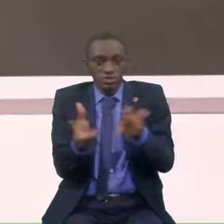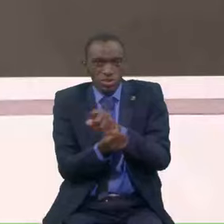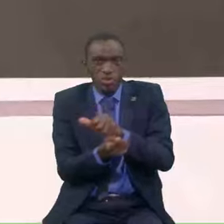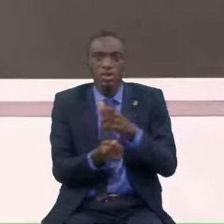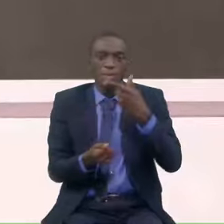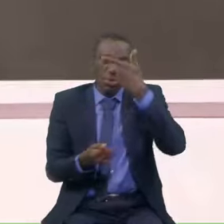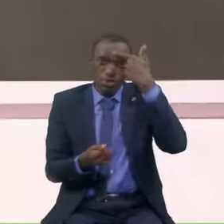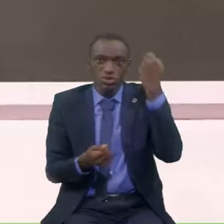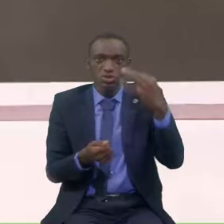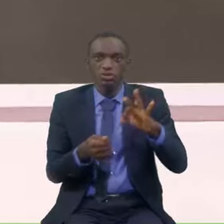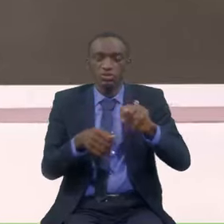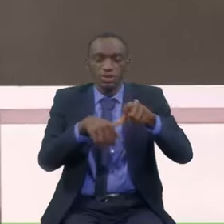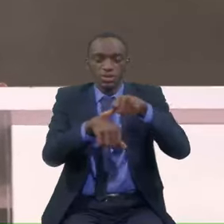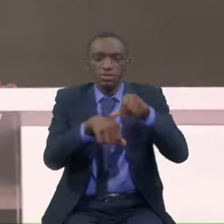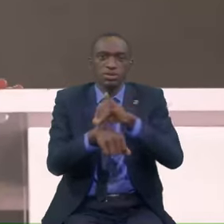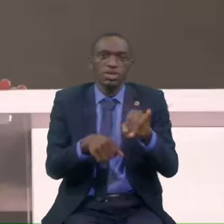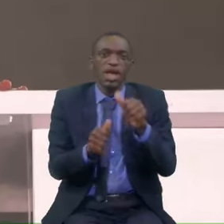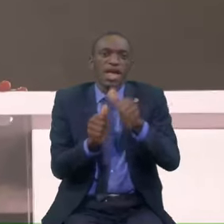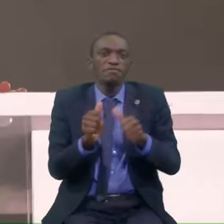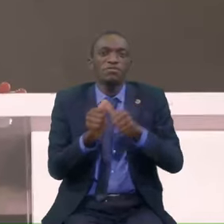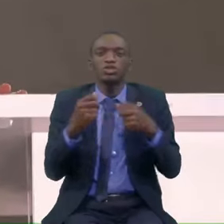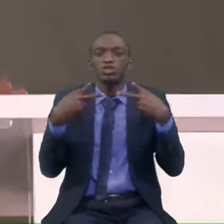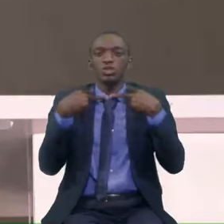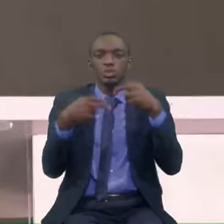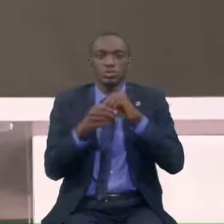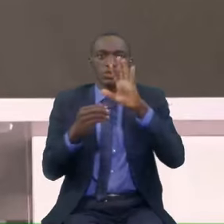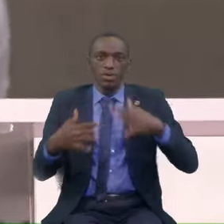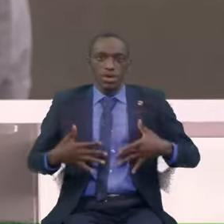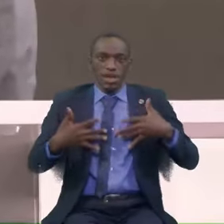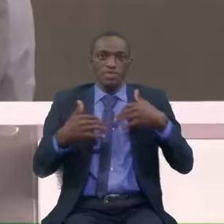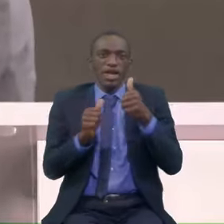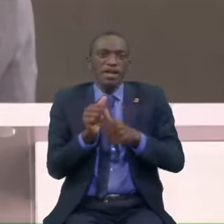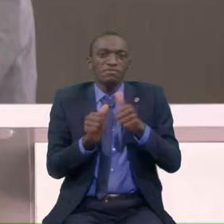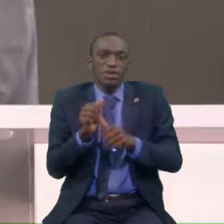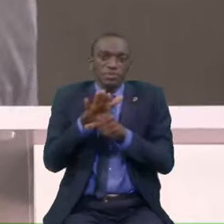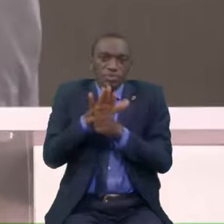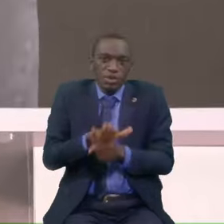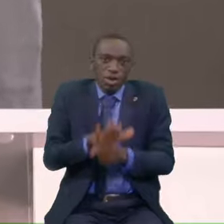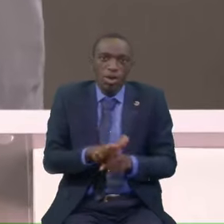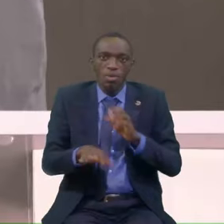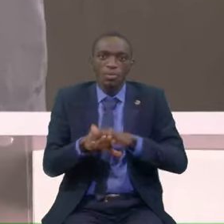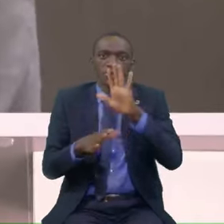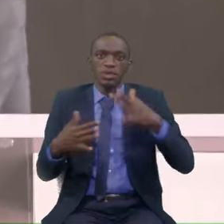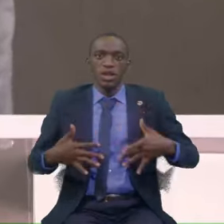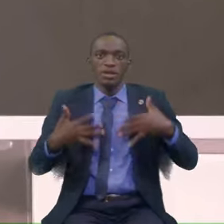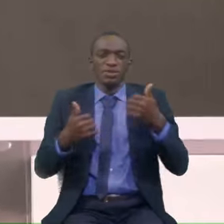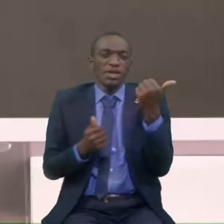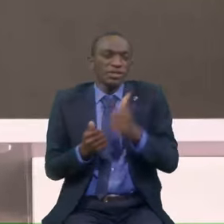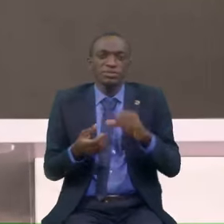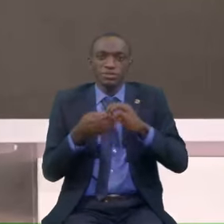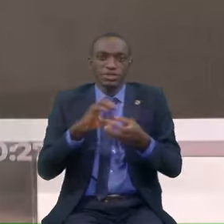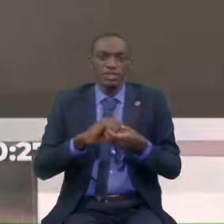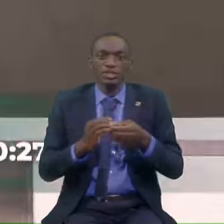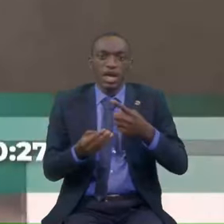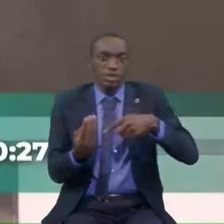La dernière partie dit, et la graisse, l'onction, fera éclater le joug, toute pression, toute chaîne autour de